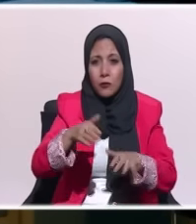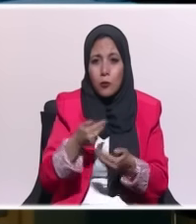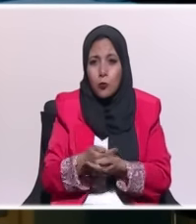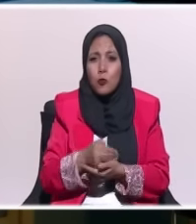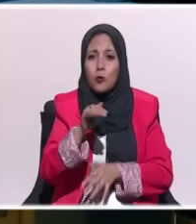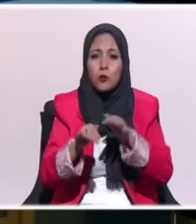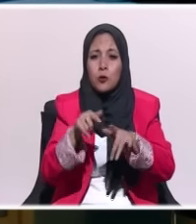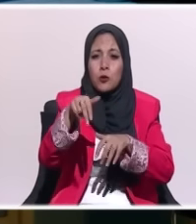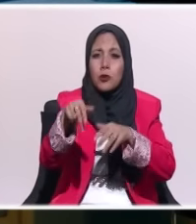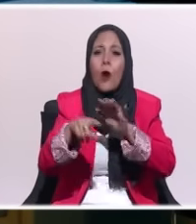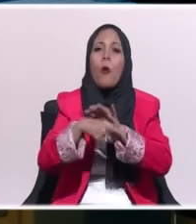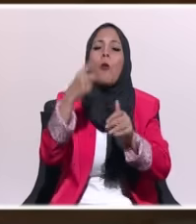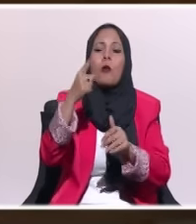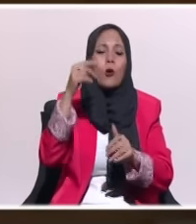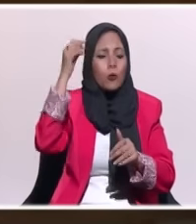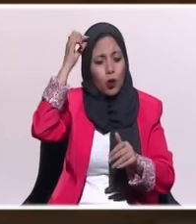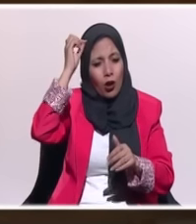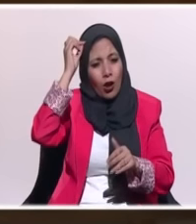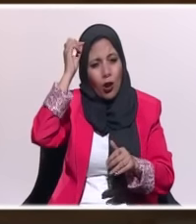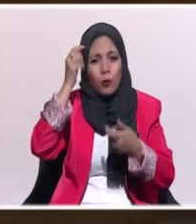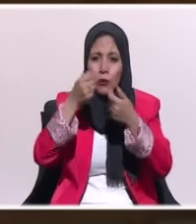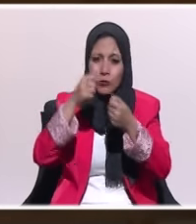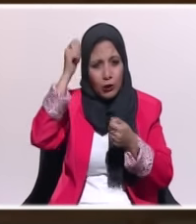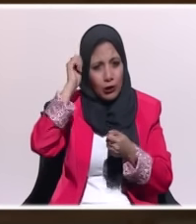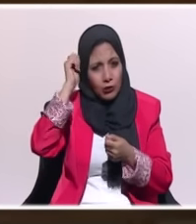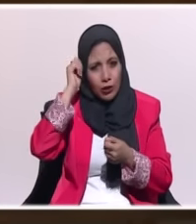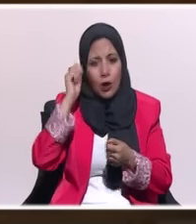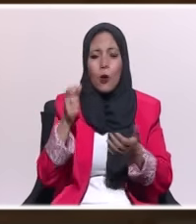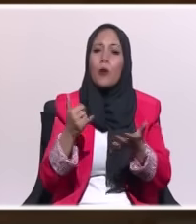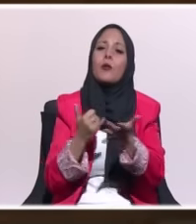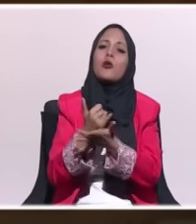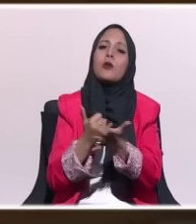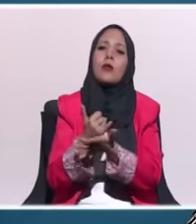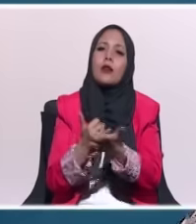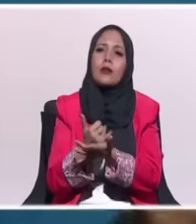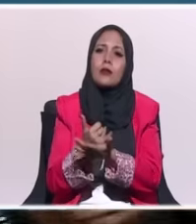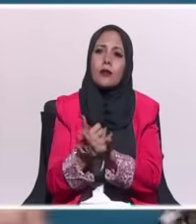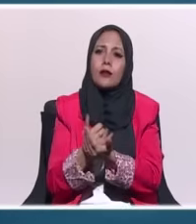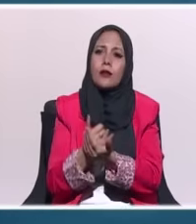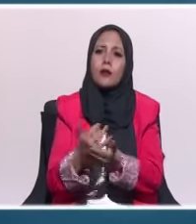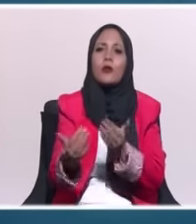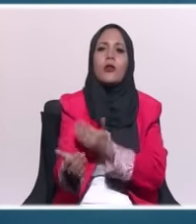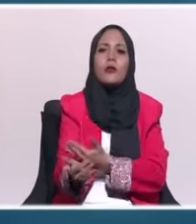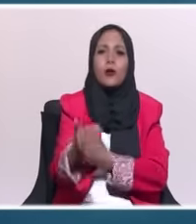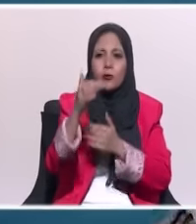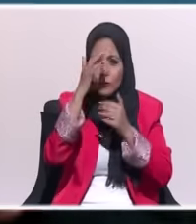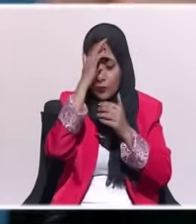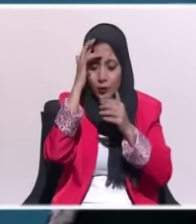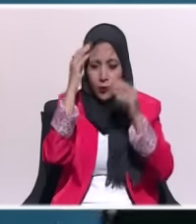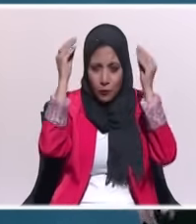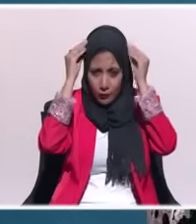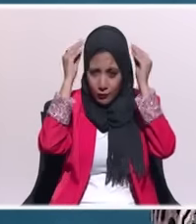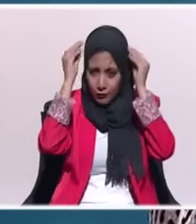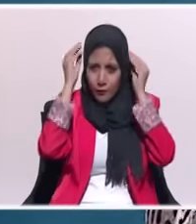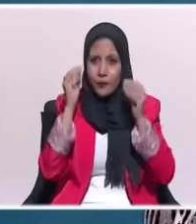وهي بتمشي طبعا. وشعرها وهي بتخش المدرسه شعرها كان كده، وعمل لها قطط قطط، ويوم ما